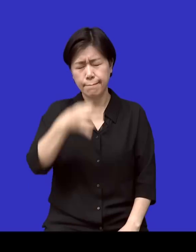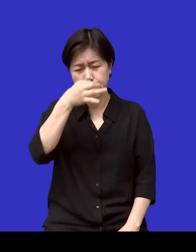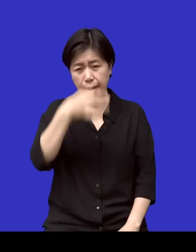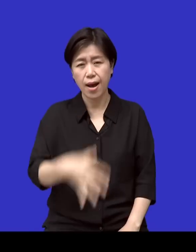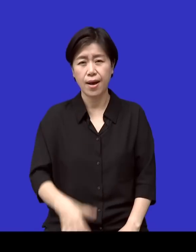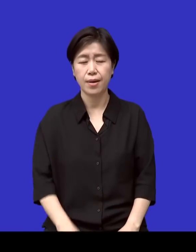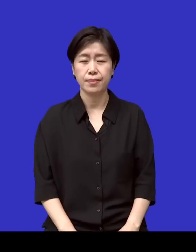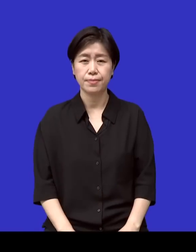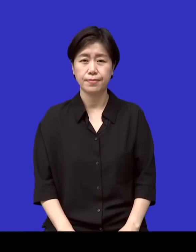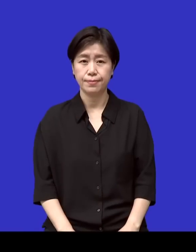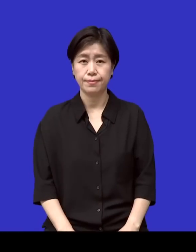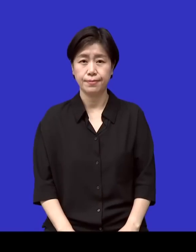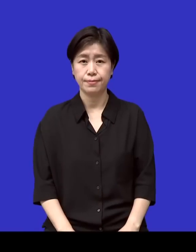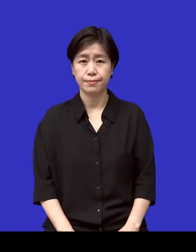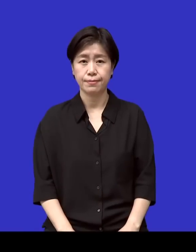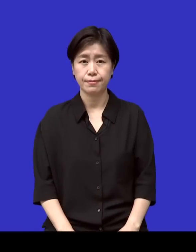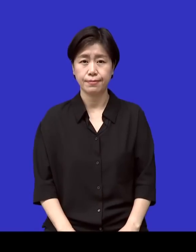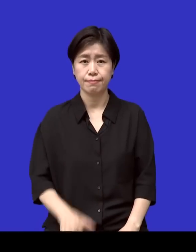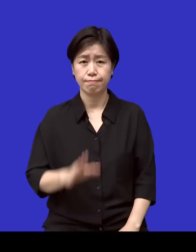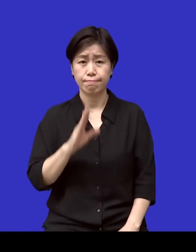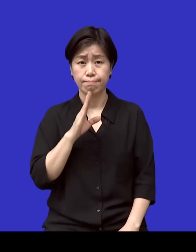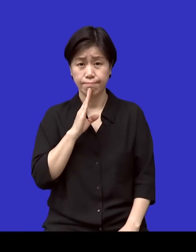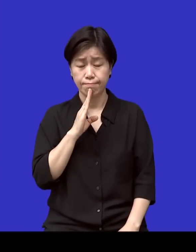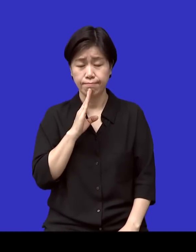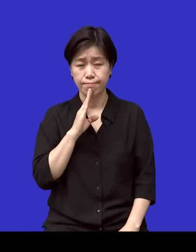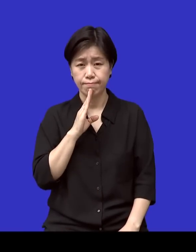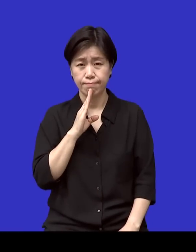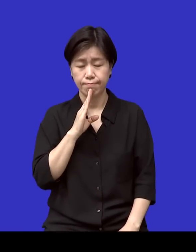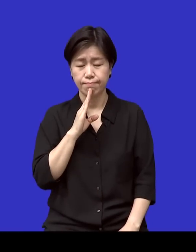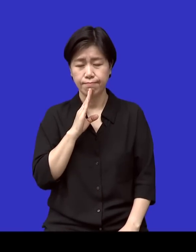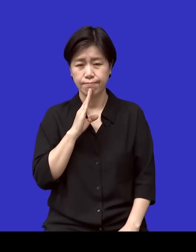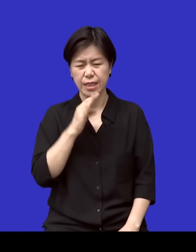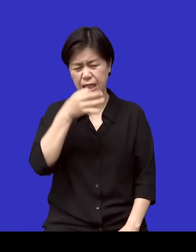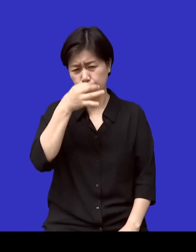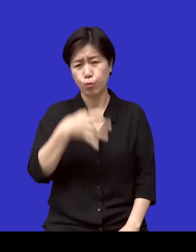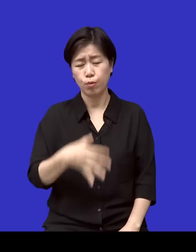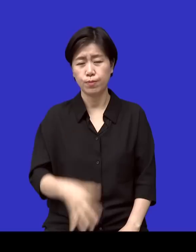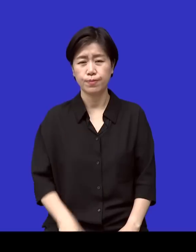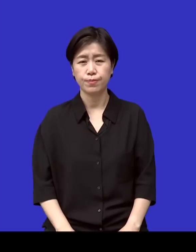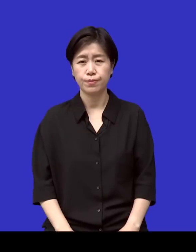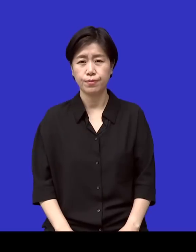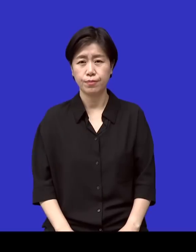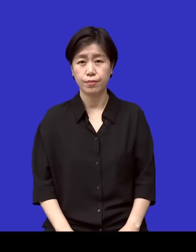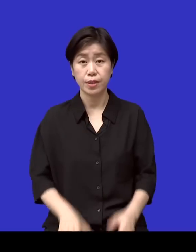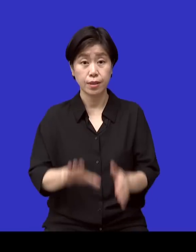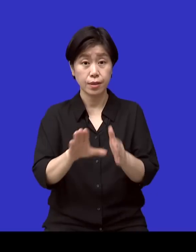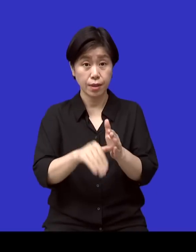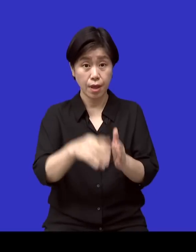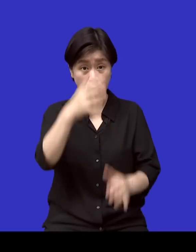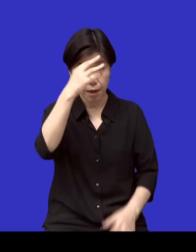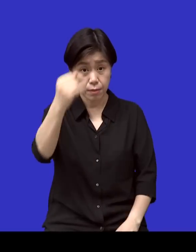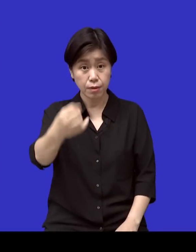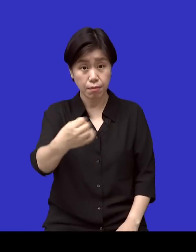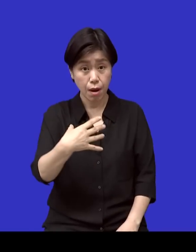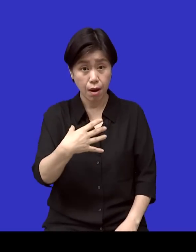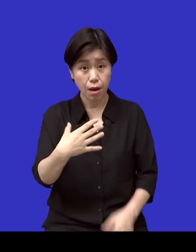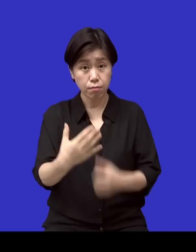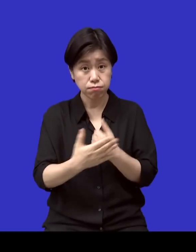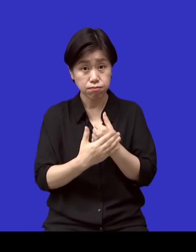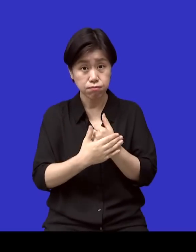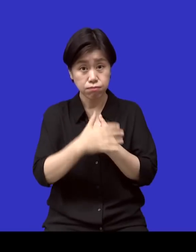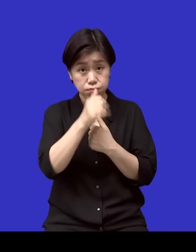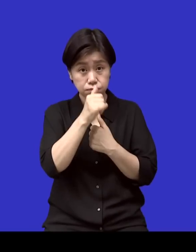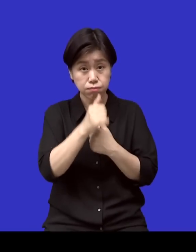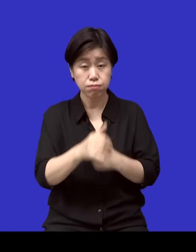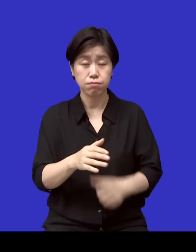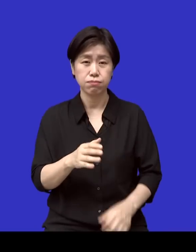힘들었죠. 그때가 저의 가장 큰 고비 중에 하나였던 것 같아요. 그때도 할머니가 많이 도움을 주셨겠어요. 네, 옆에서